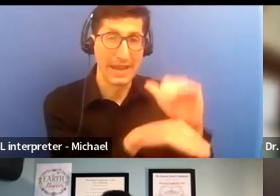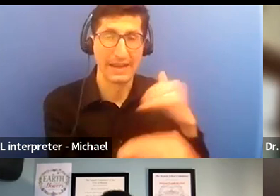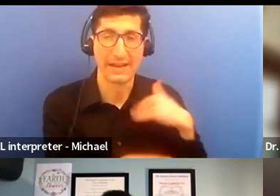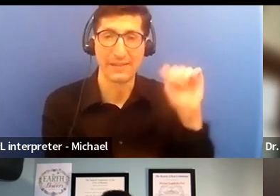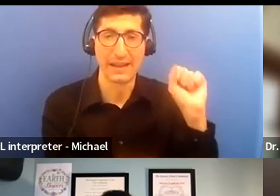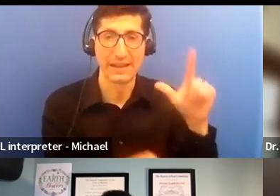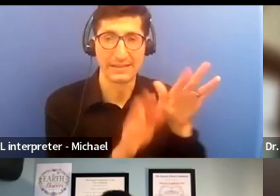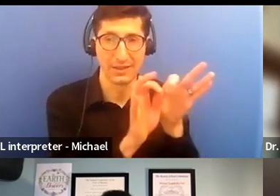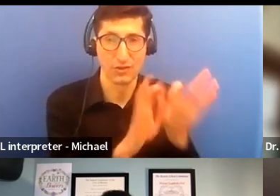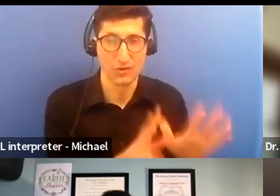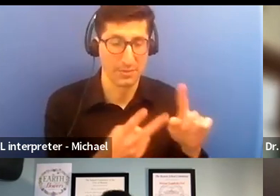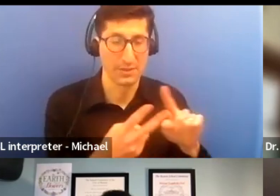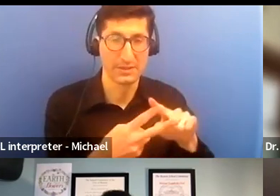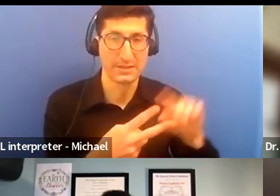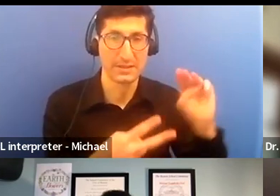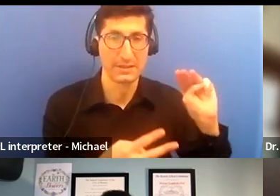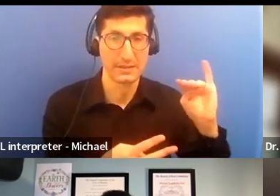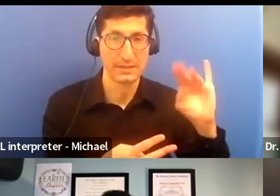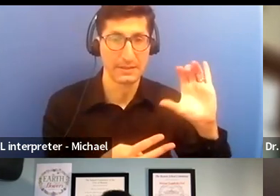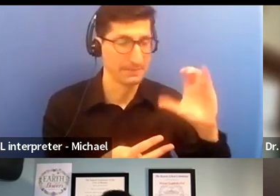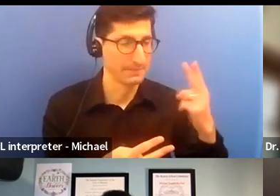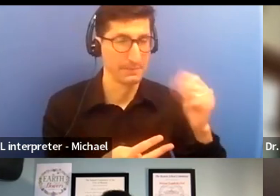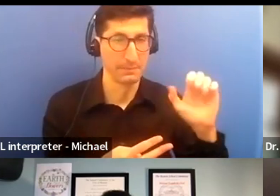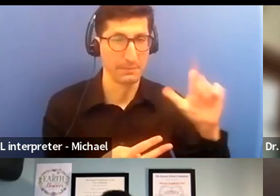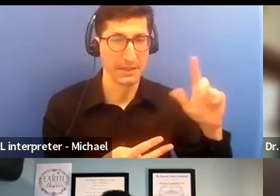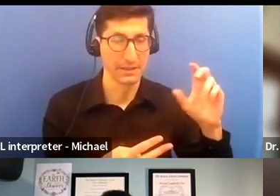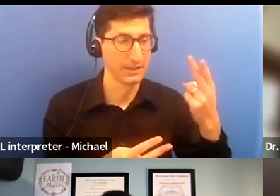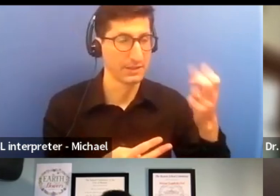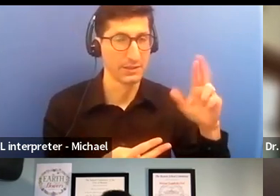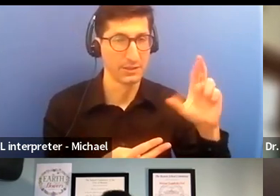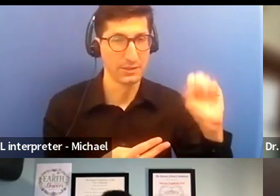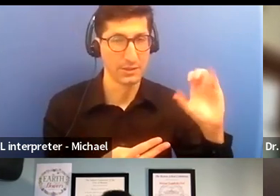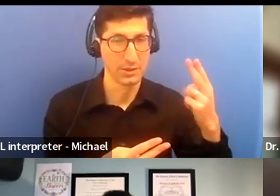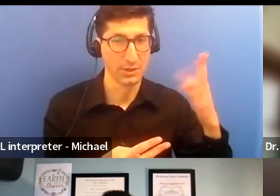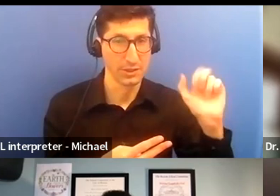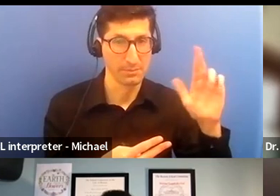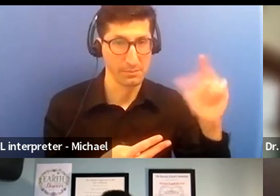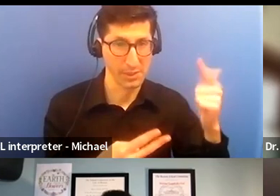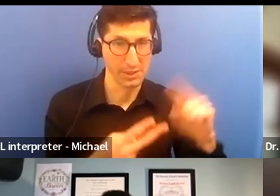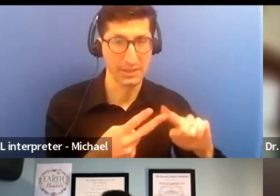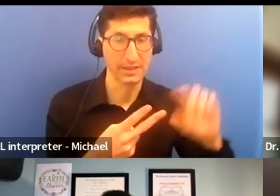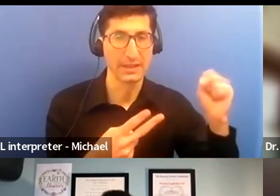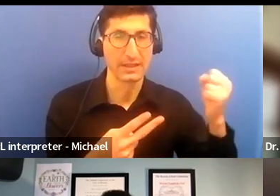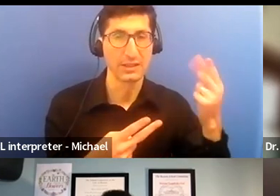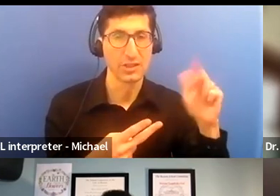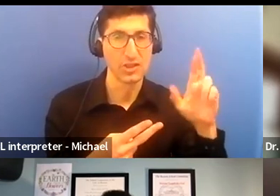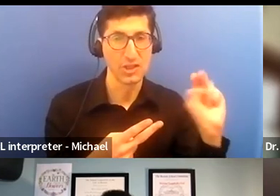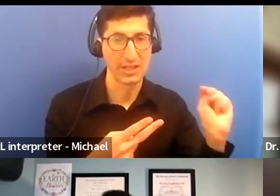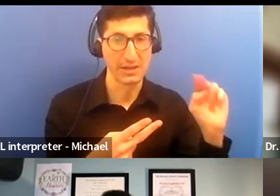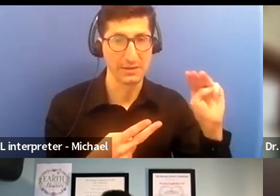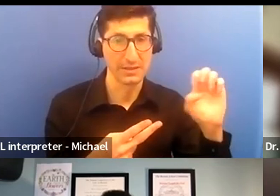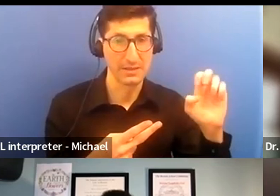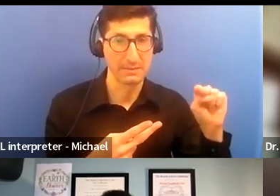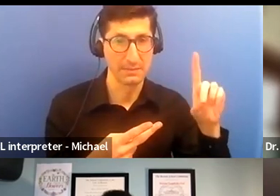Sign Language interpreters are Michael Hirschberg and Sharon Mendez. So I would like to thank all of you for assisting us